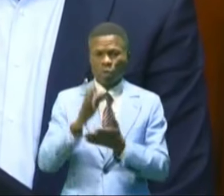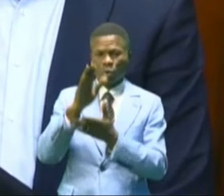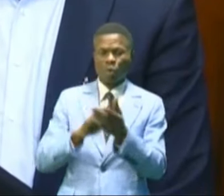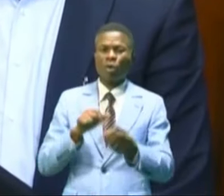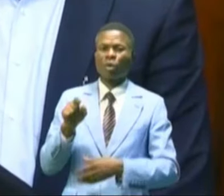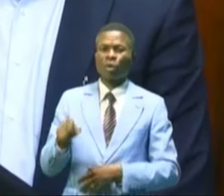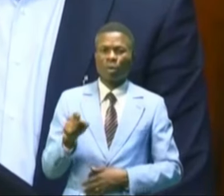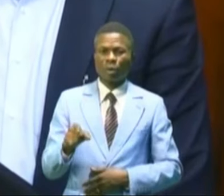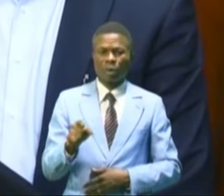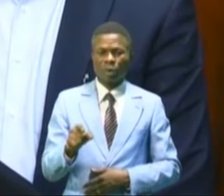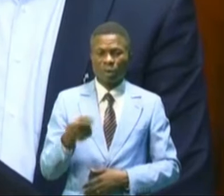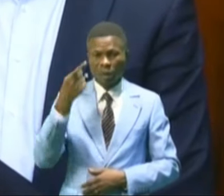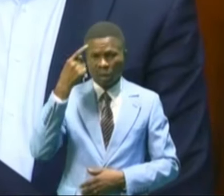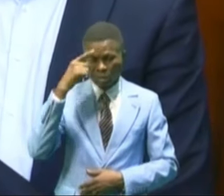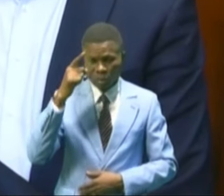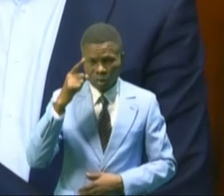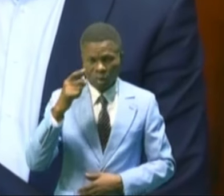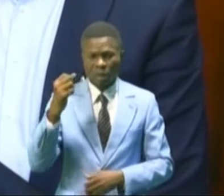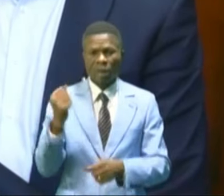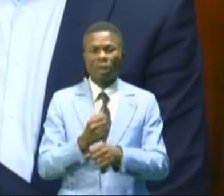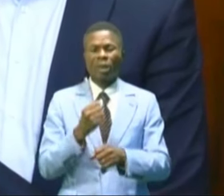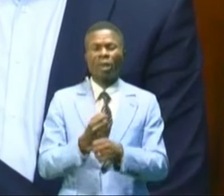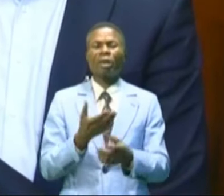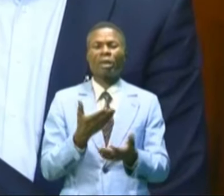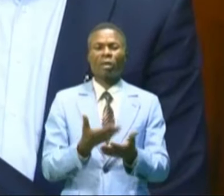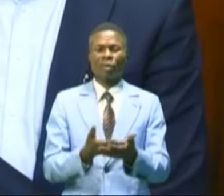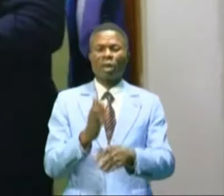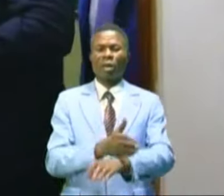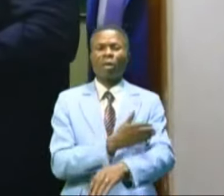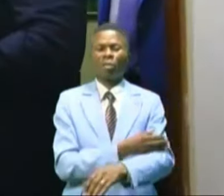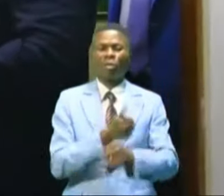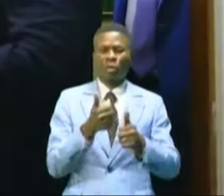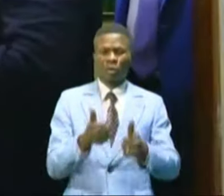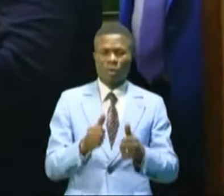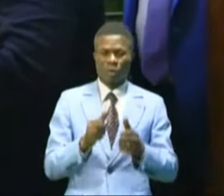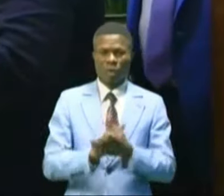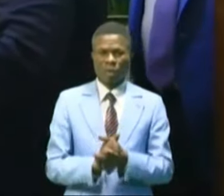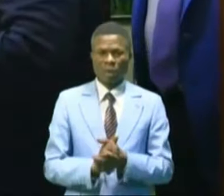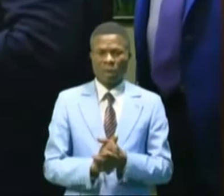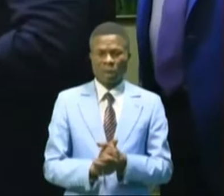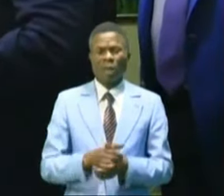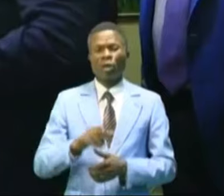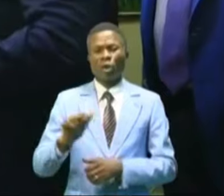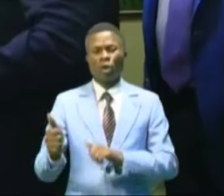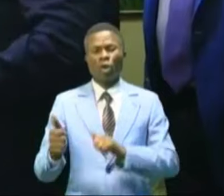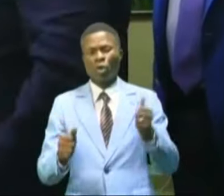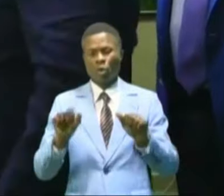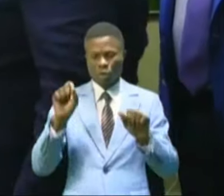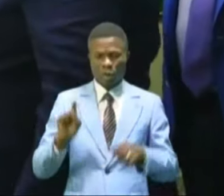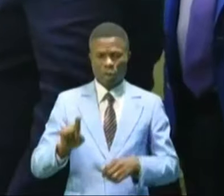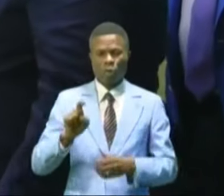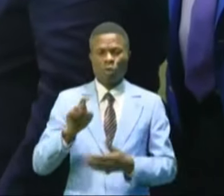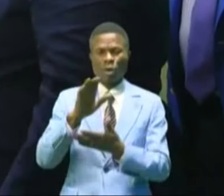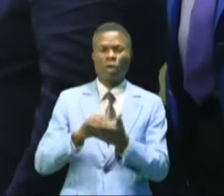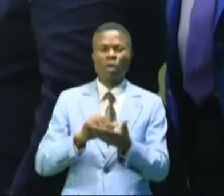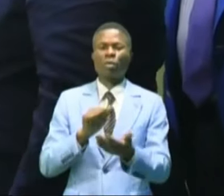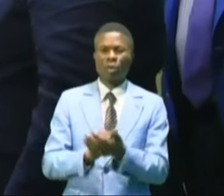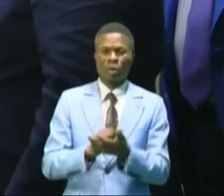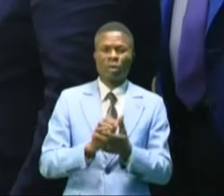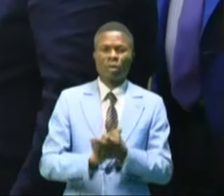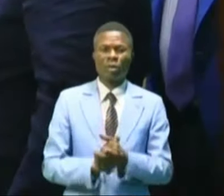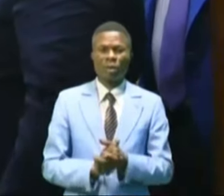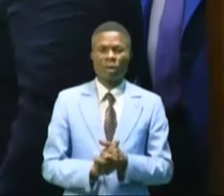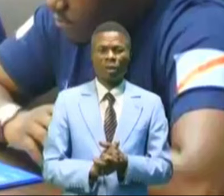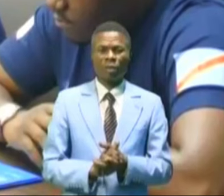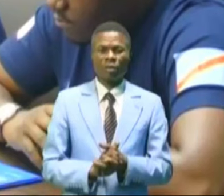pour travailler pour un climat d'affaires qui est vraiment bon pour les affaires et pour la population congolaise. Toujours au siège